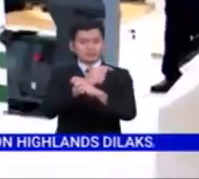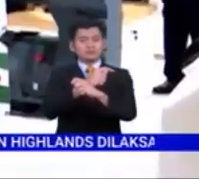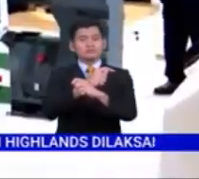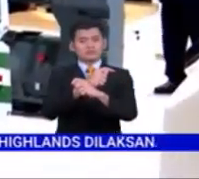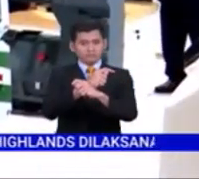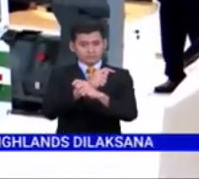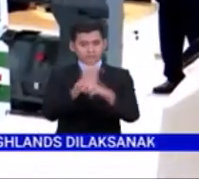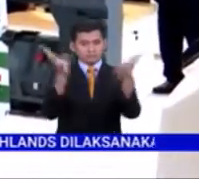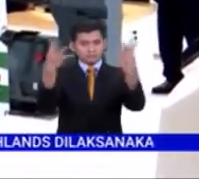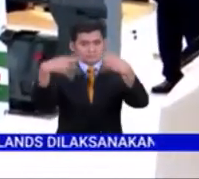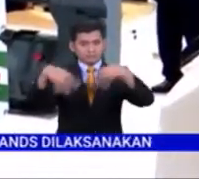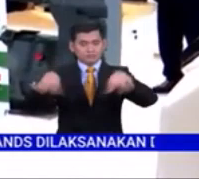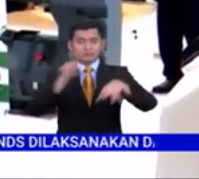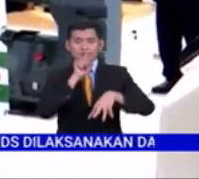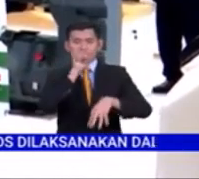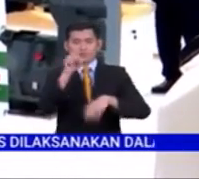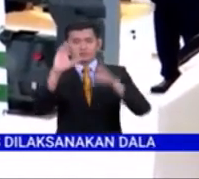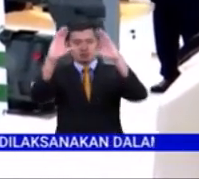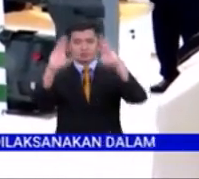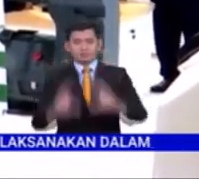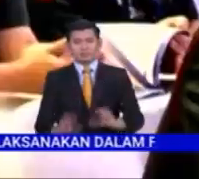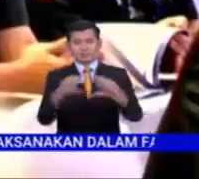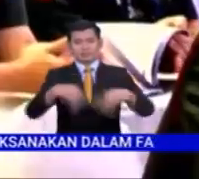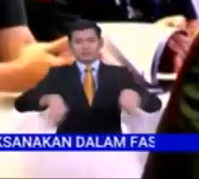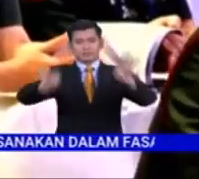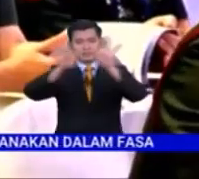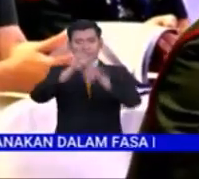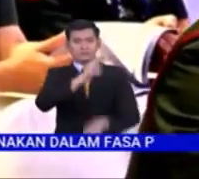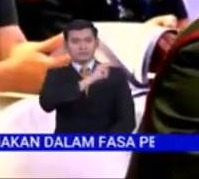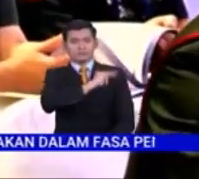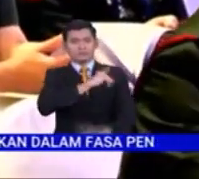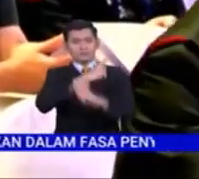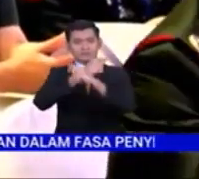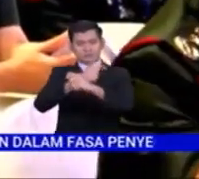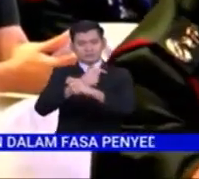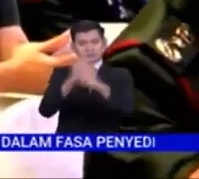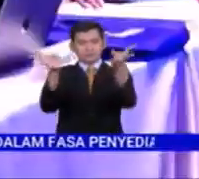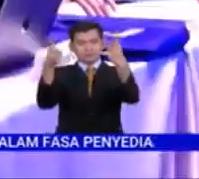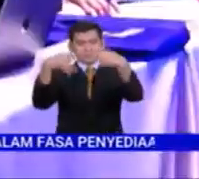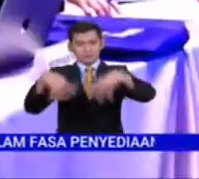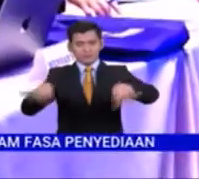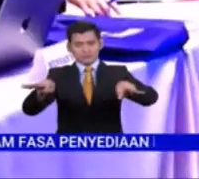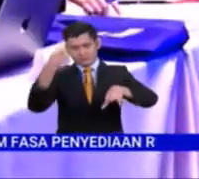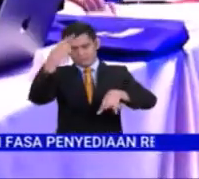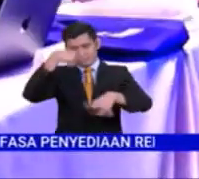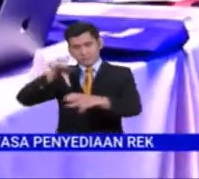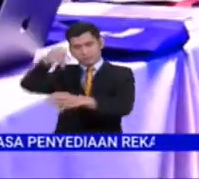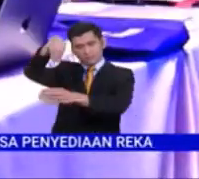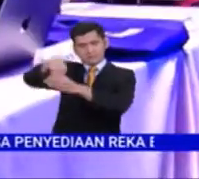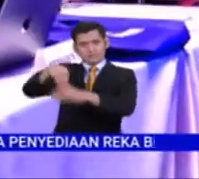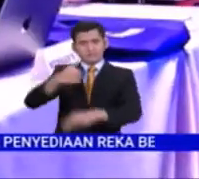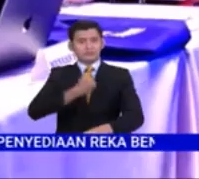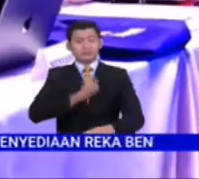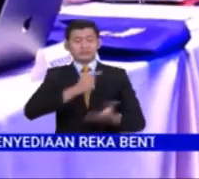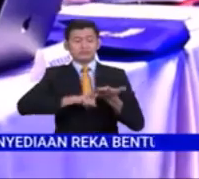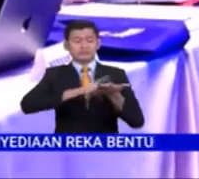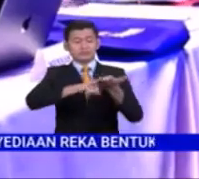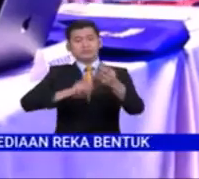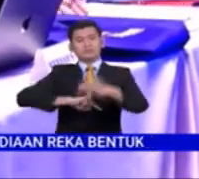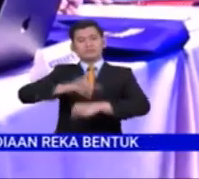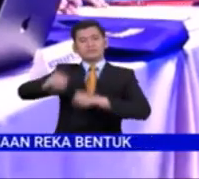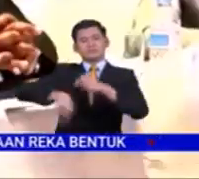ADMM Plus merupakan platform penting bagi Menteri Pertahanan di rantau ini untuk melibatkan diri dan membincangkan